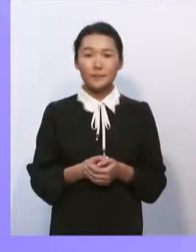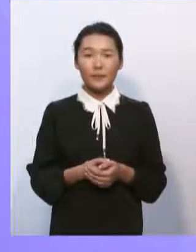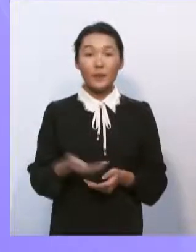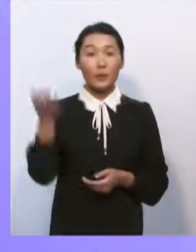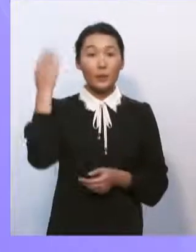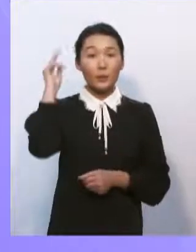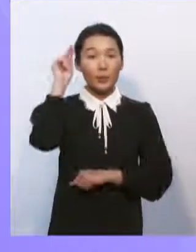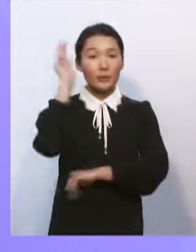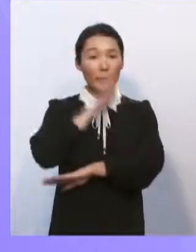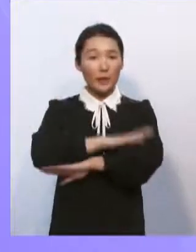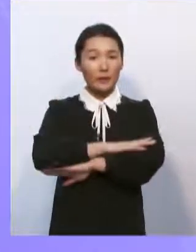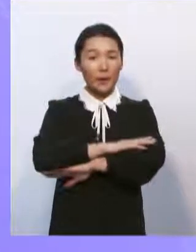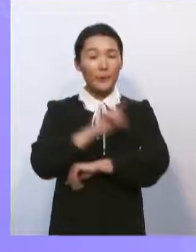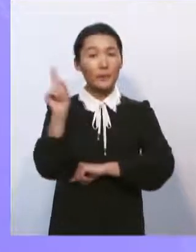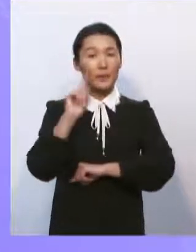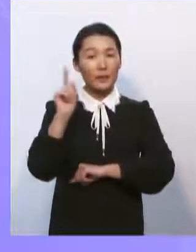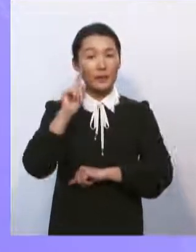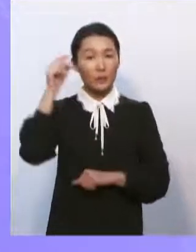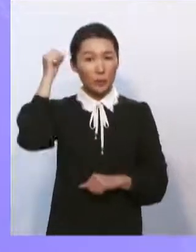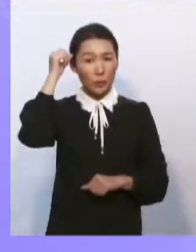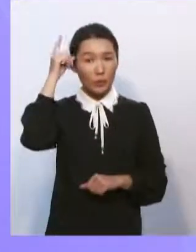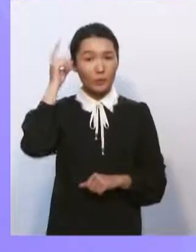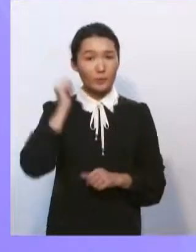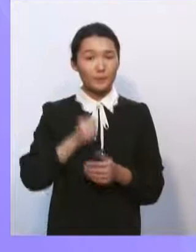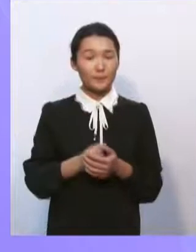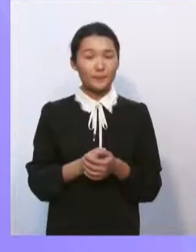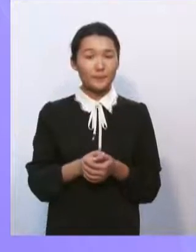Өткөн сабакта эмнелерди үйрөндүк?